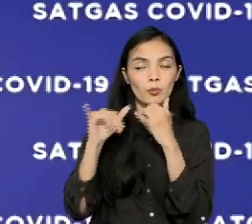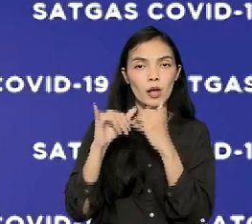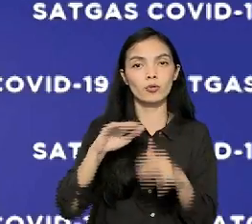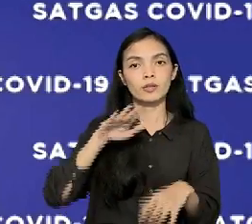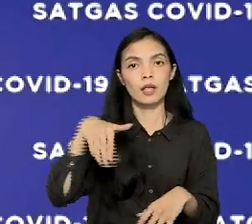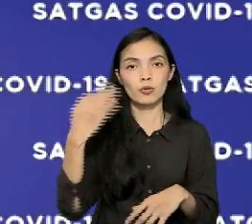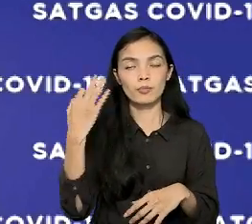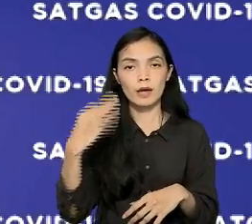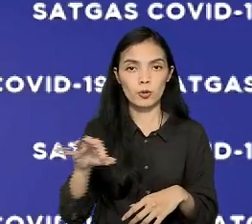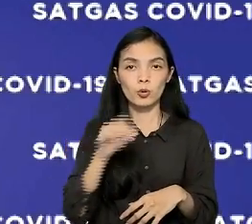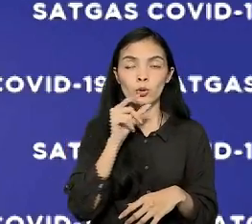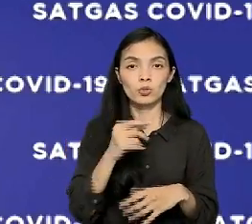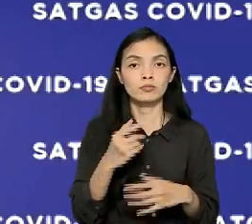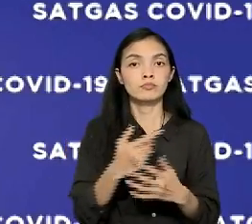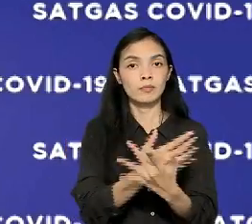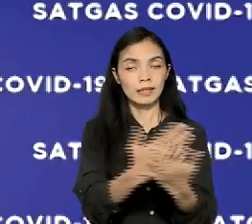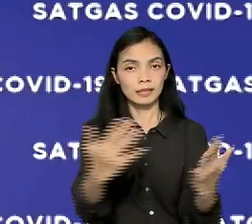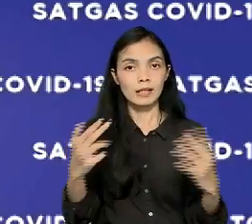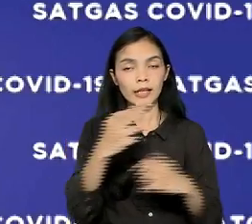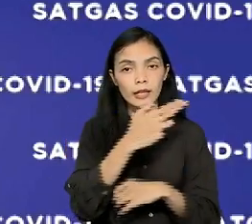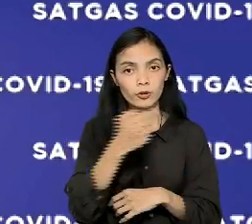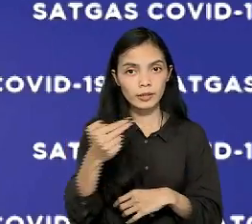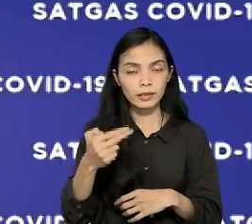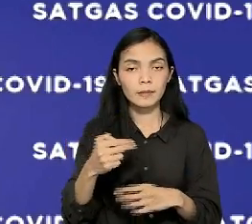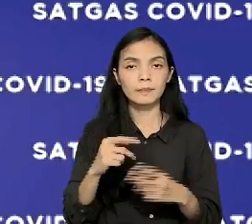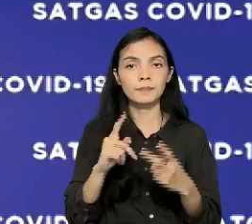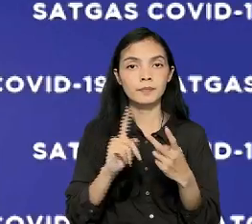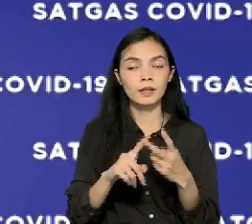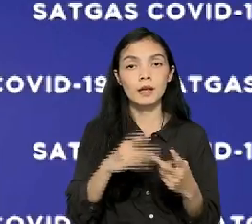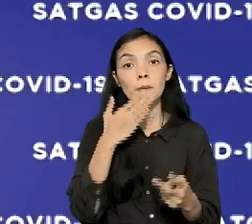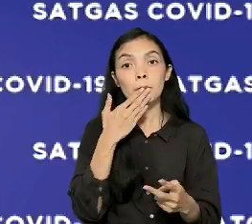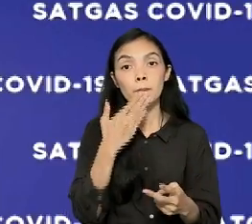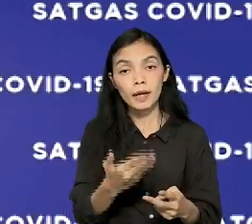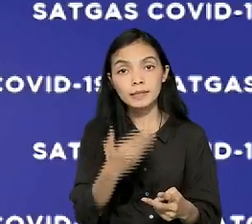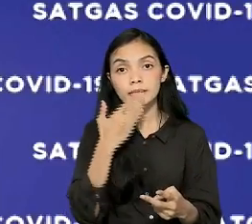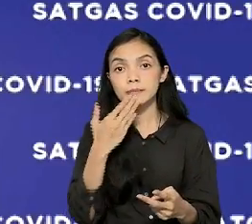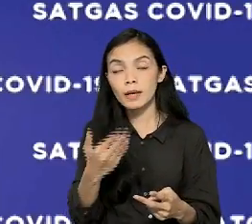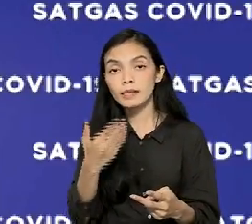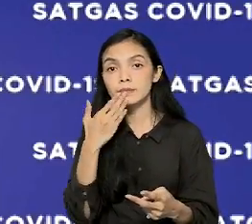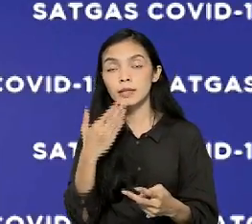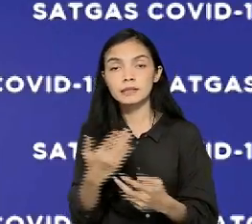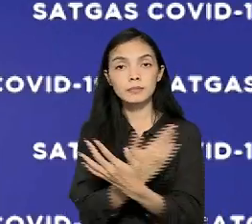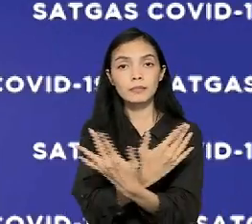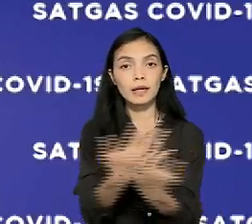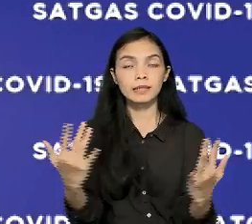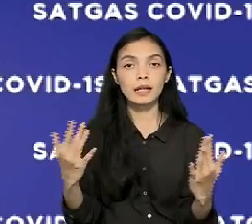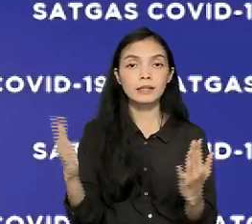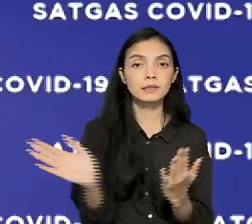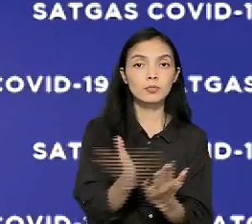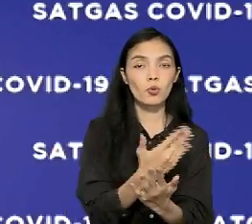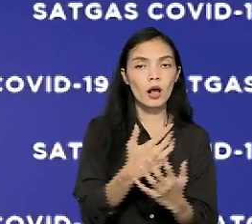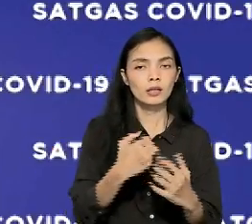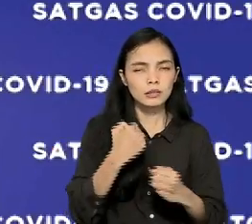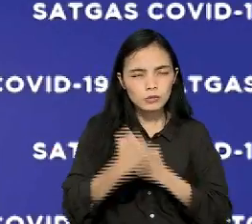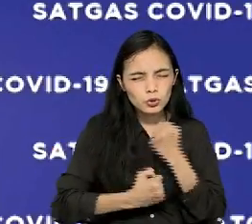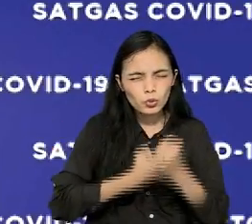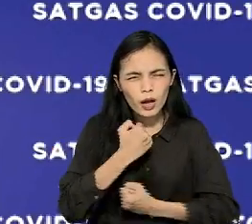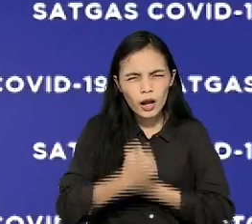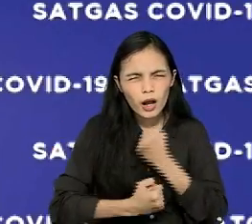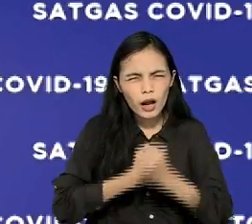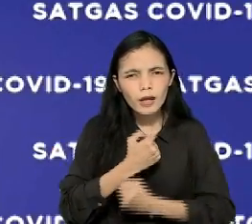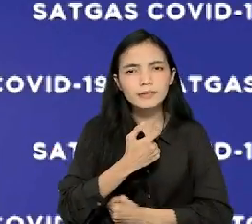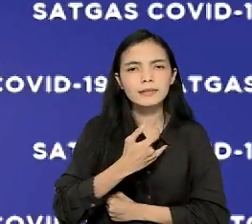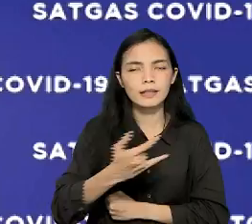masyarakat Indonesia. Saya juga ucapkan terima kasih kepada seluruh elemen masyarakat yang telah dengan gigih